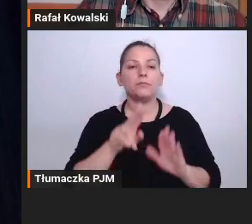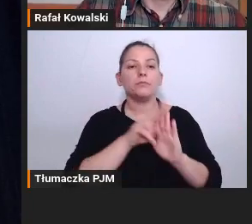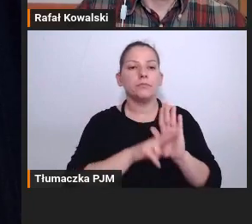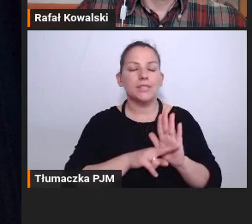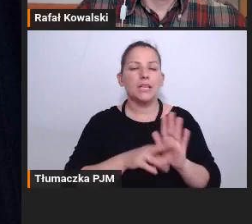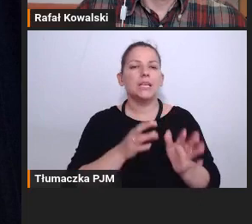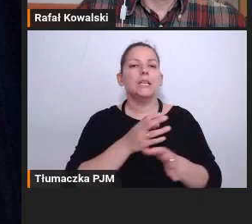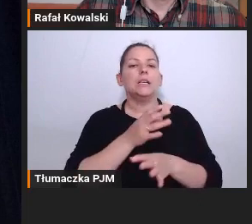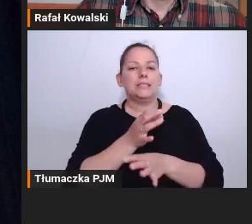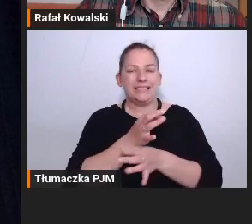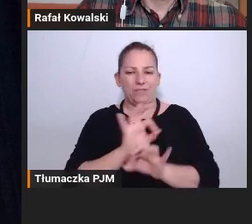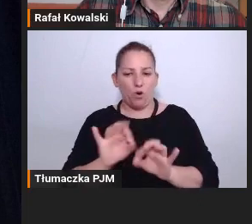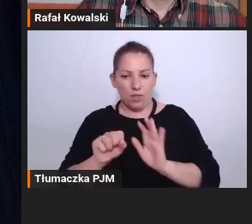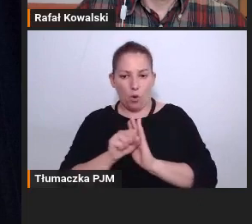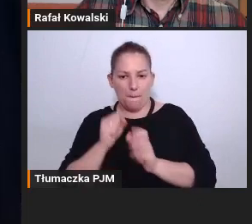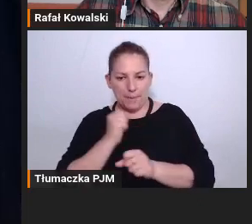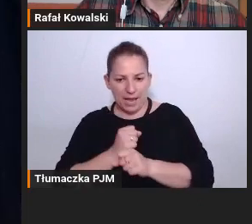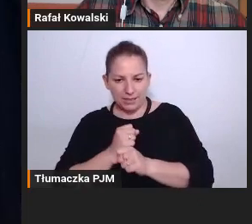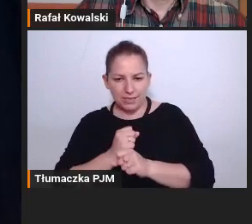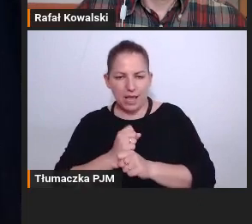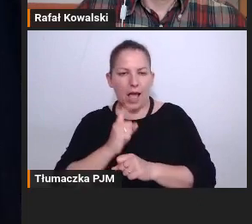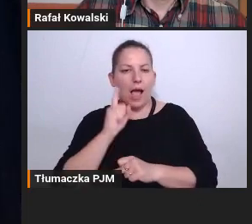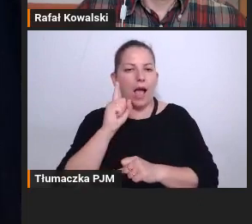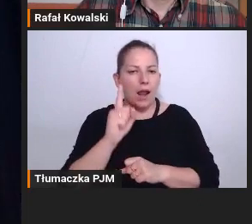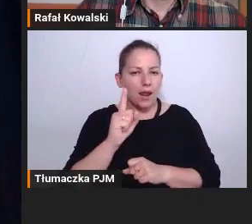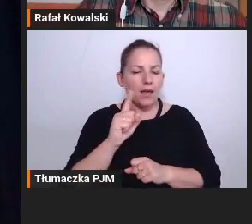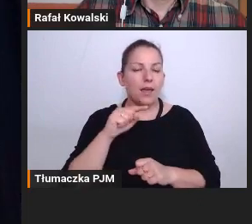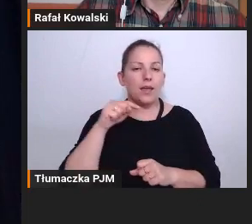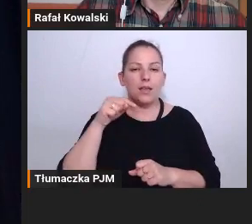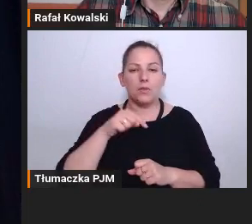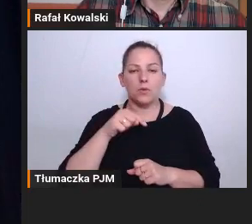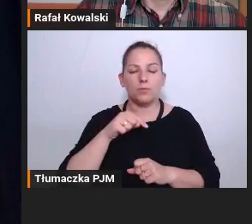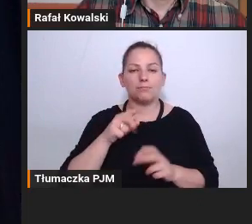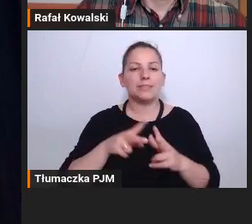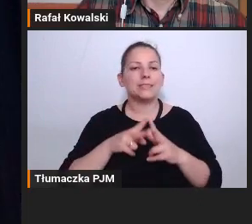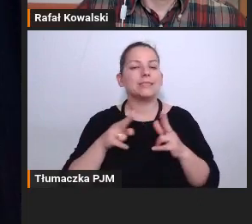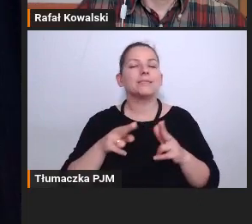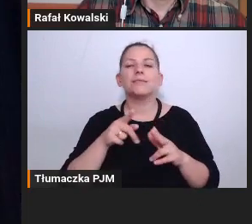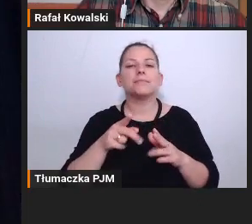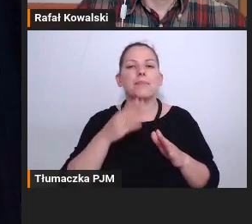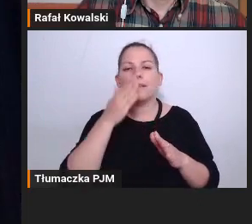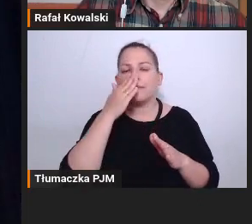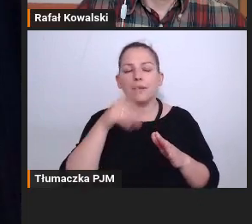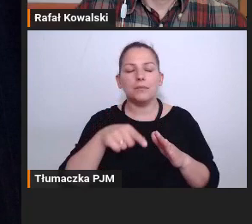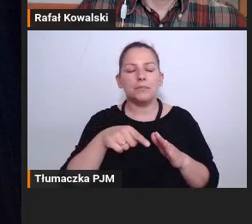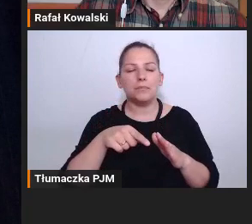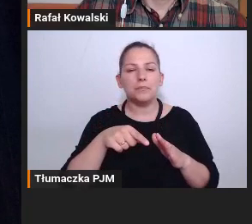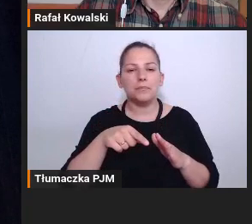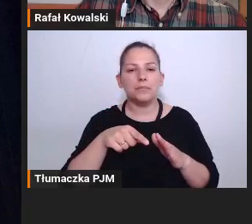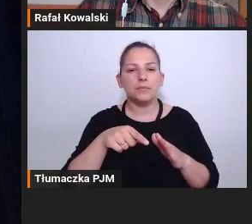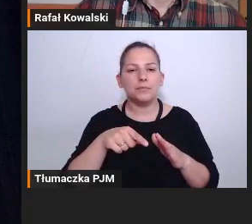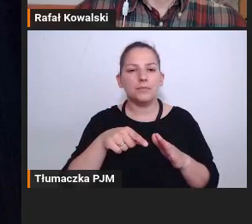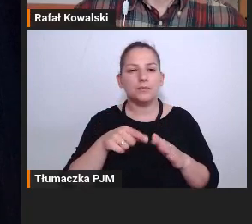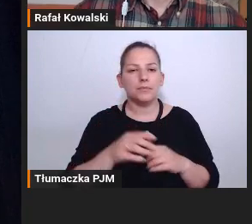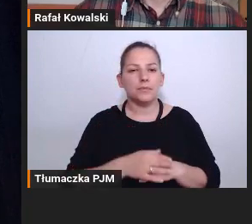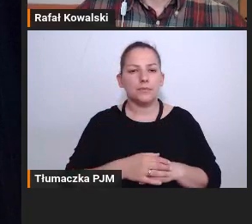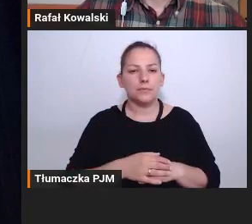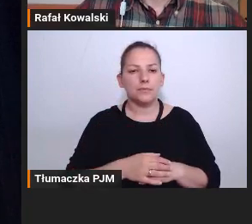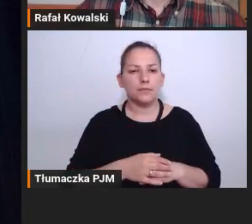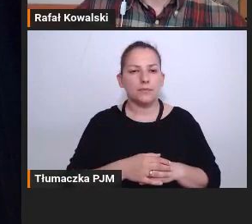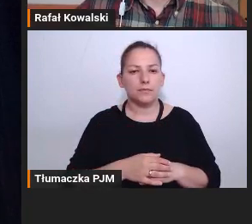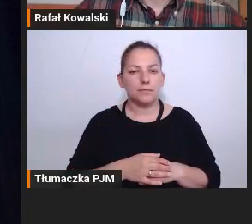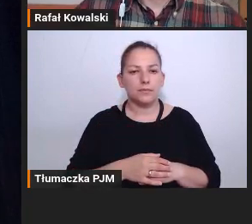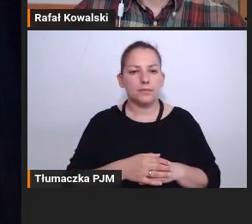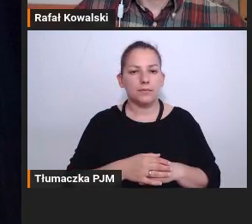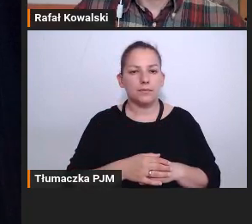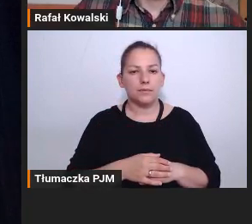zwolnienie od pracy, natomiast tutaj zakres tego zwolnienia od pracy czasowo jest znacznie